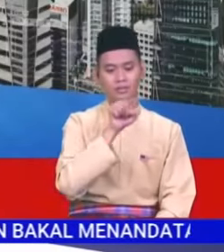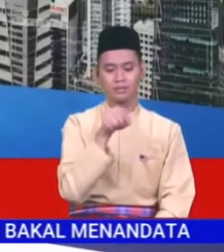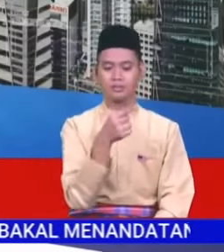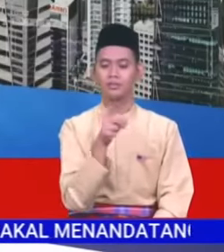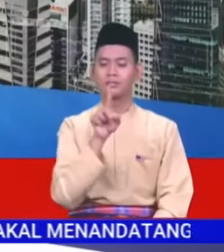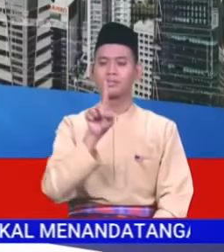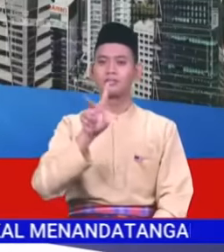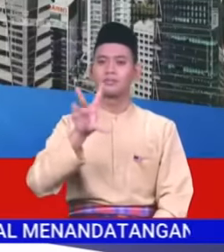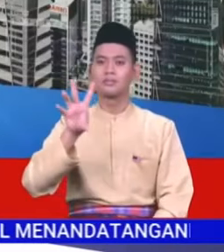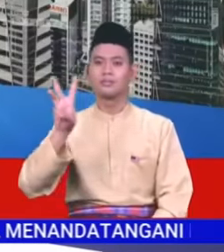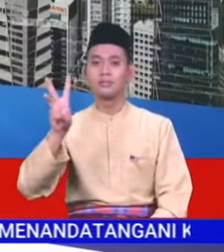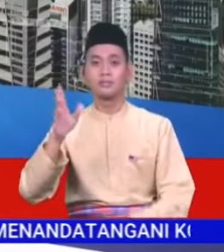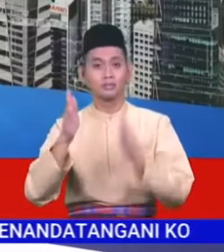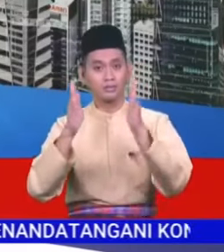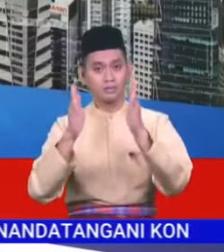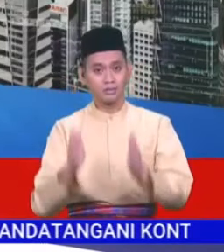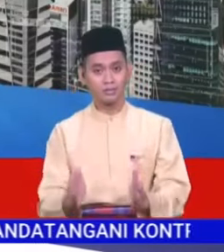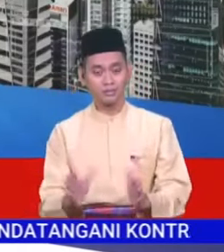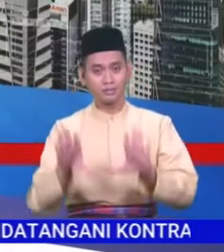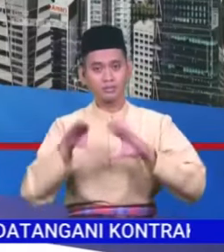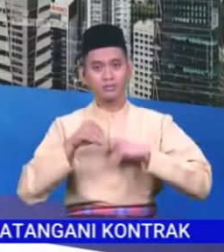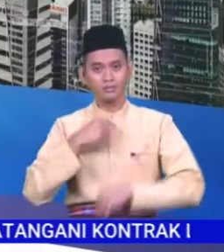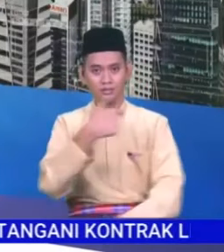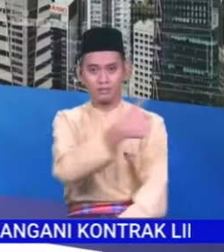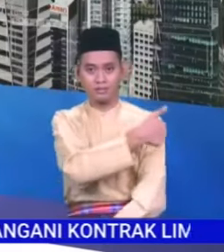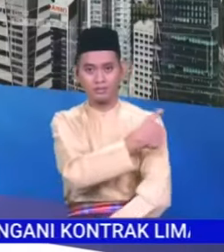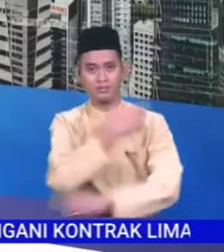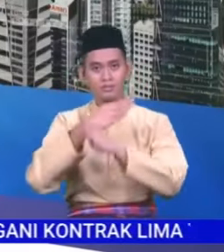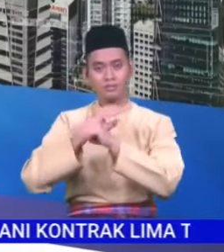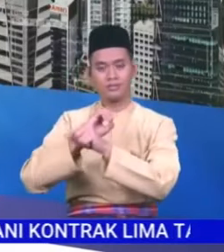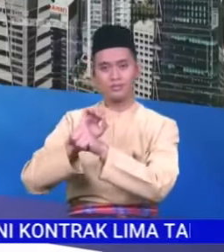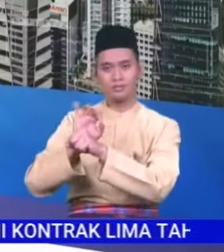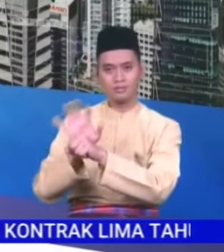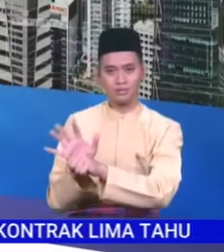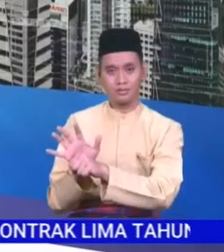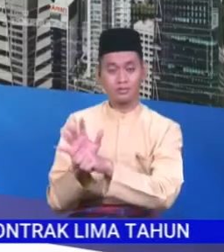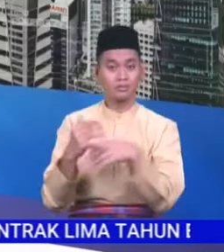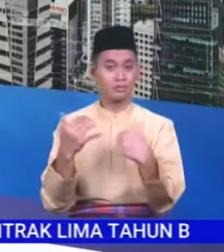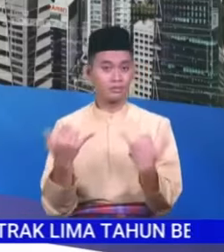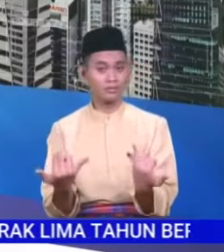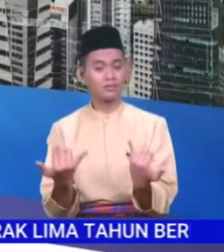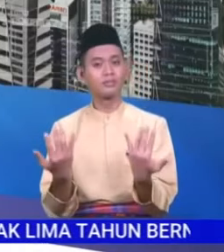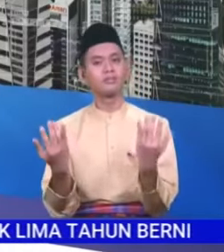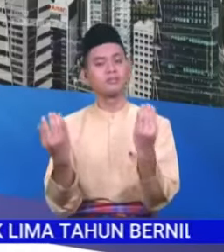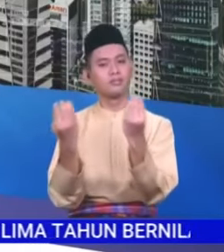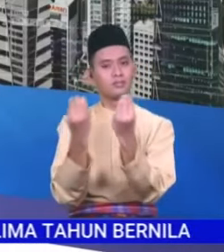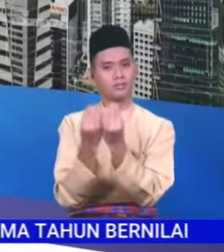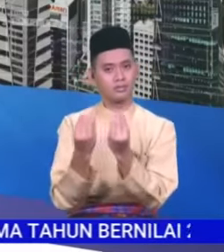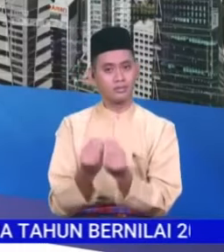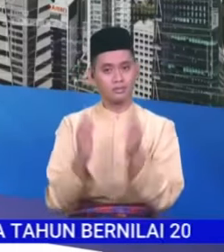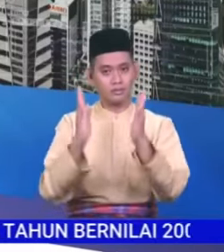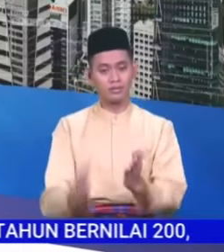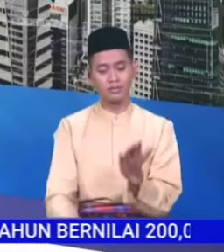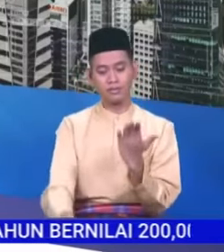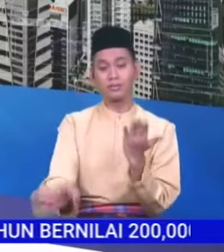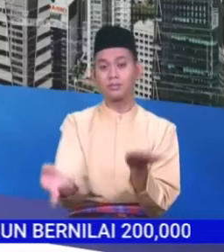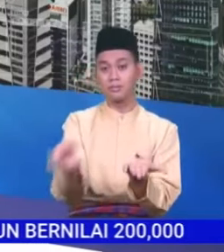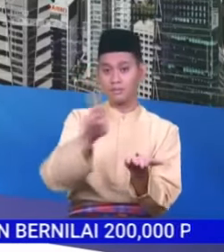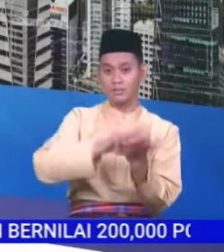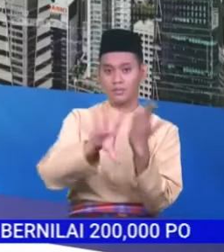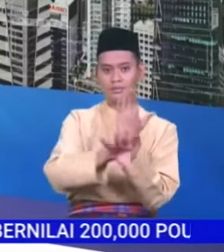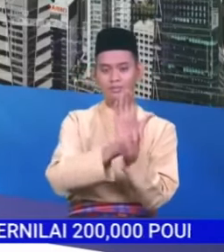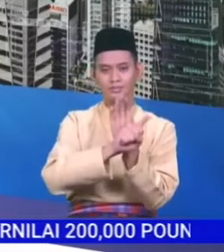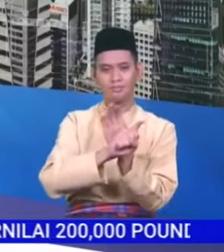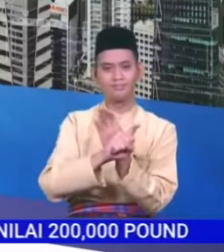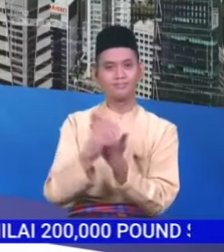51136 individu menerima do suntikan vaksin di negeri ini berikut paparan infografik jumlah pendaftaran dan pemberian vaksin